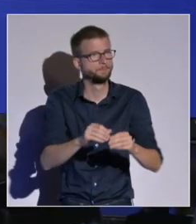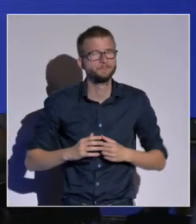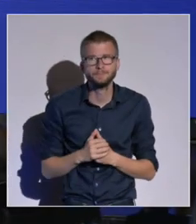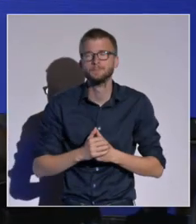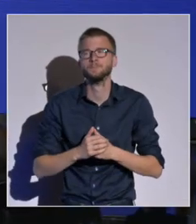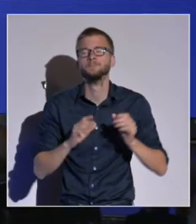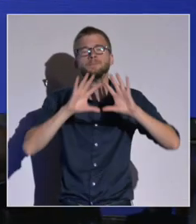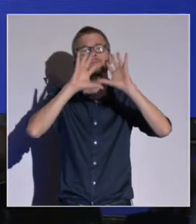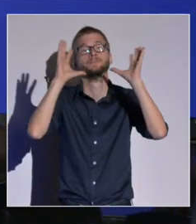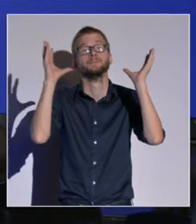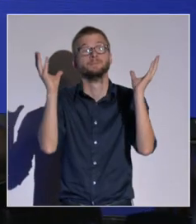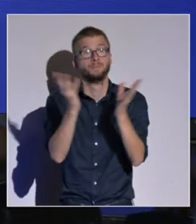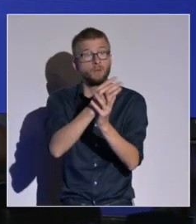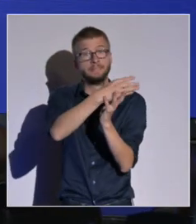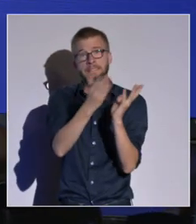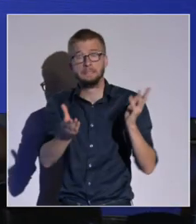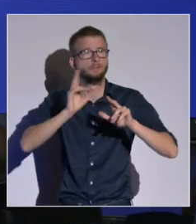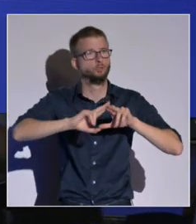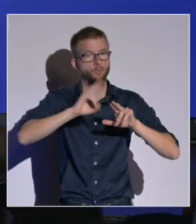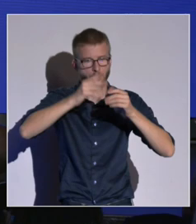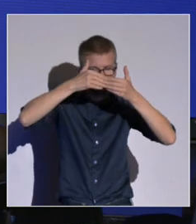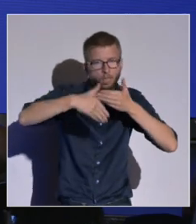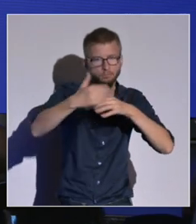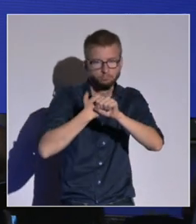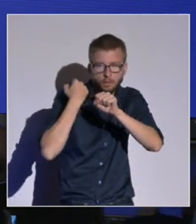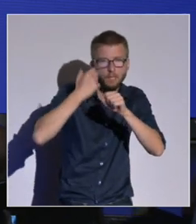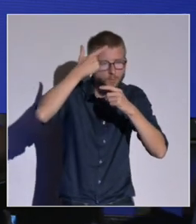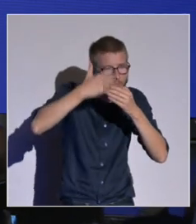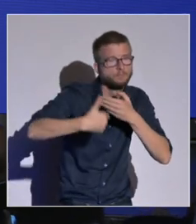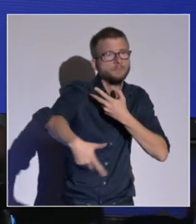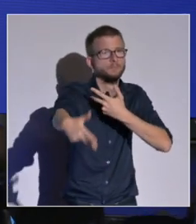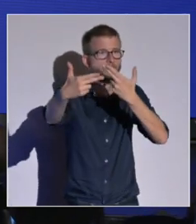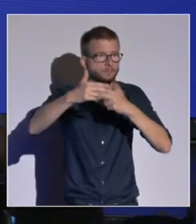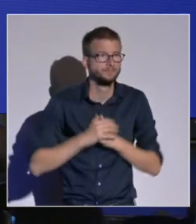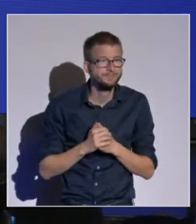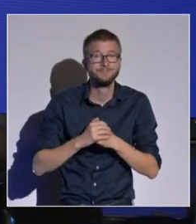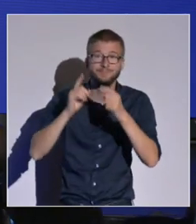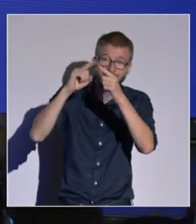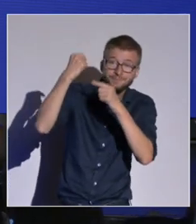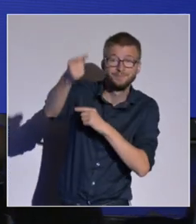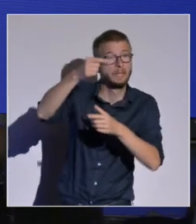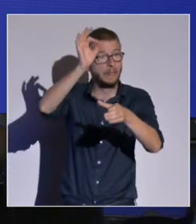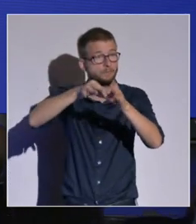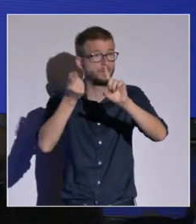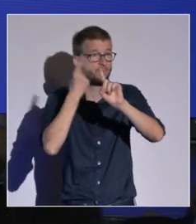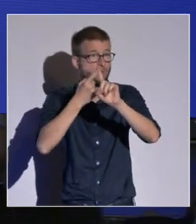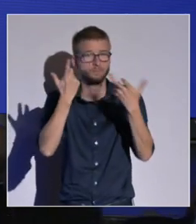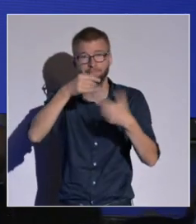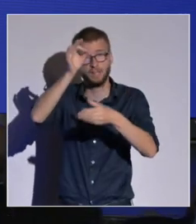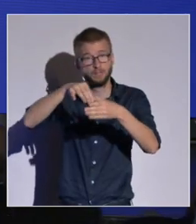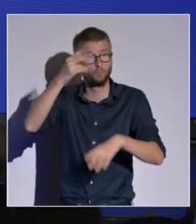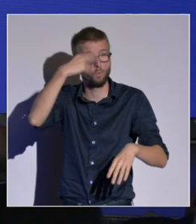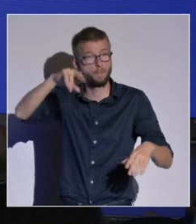Voilà les chantiers que nous avons devant nous. Nous allons aborder des élections très importantes qui sont les élections